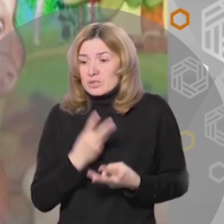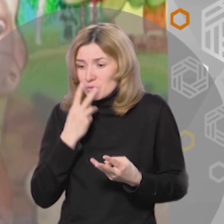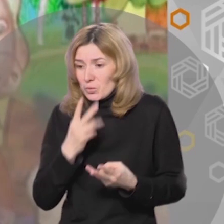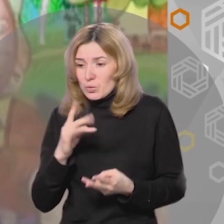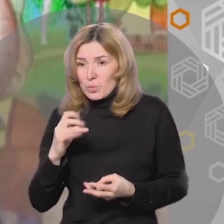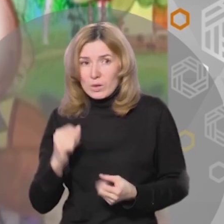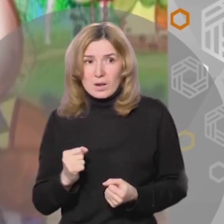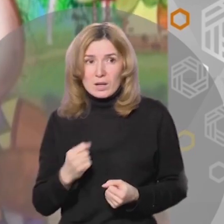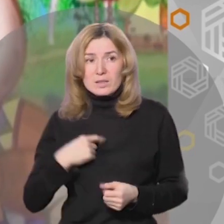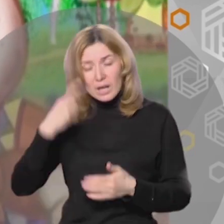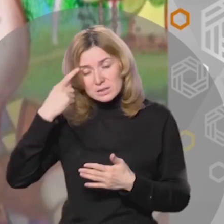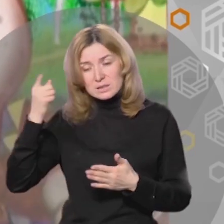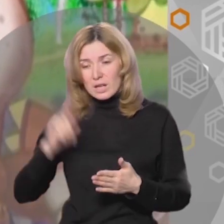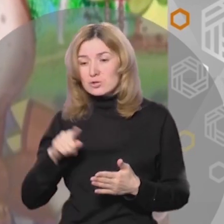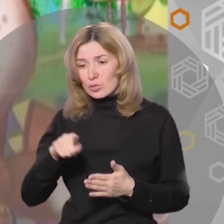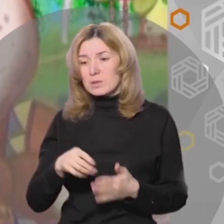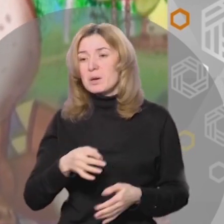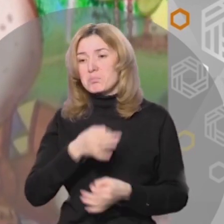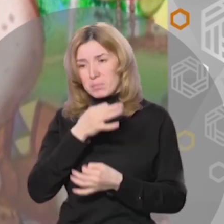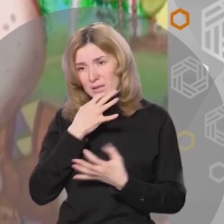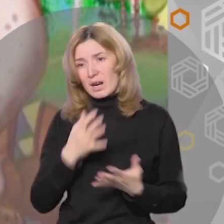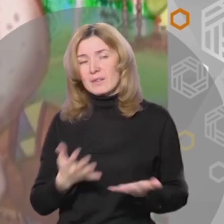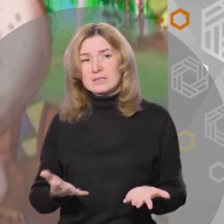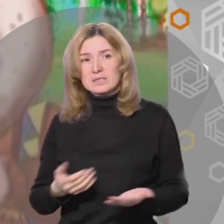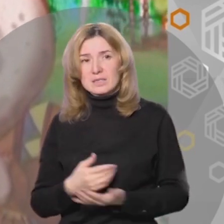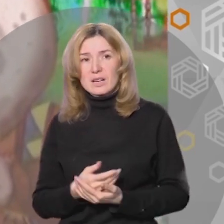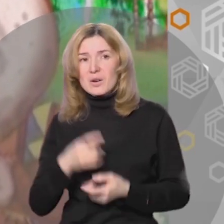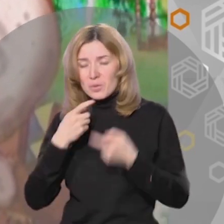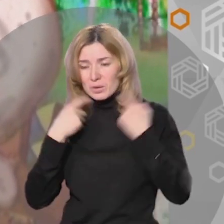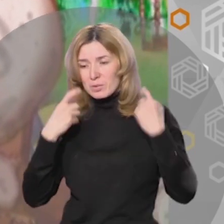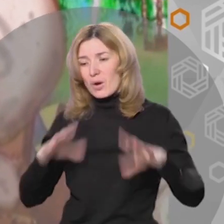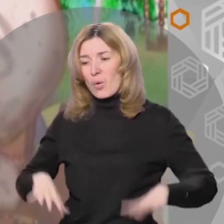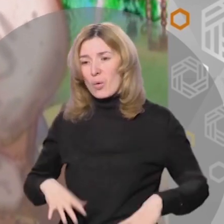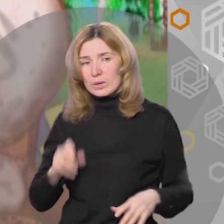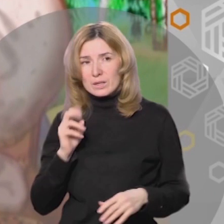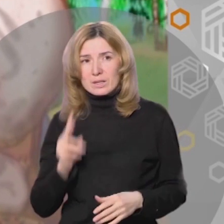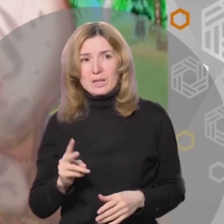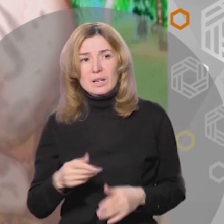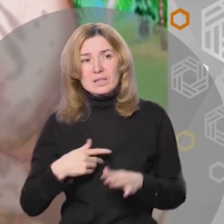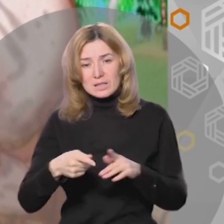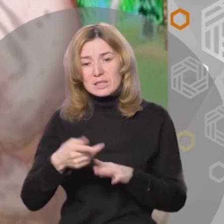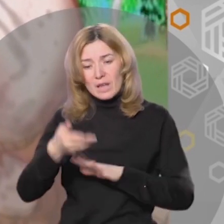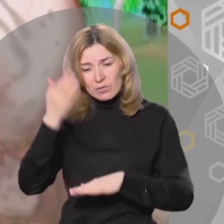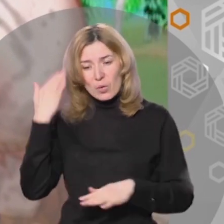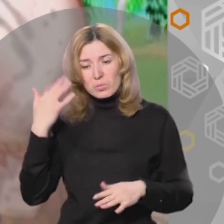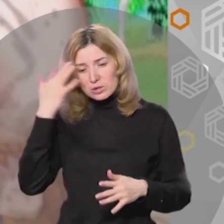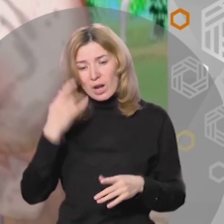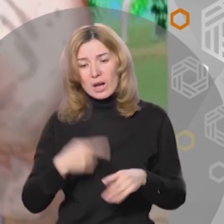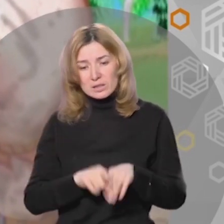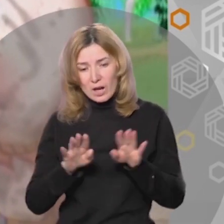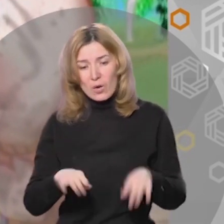Нюка. Я знал, что тебе понравится, улыбнулся Орлик. Ты давно мечтал о